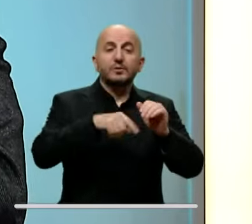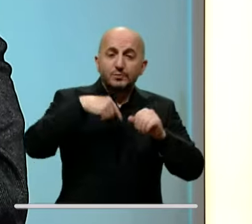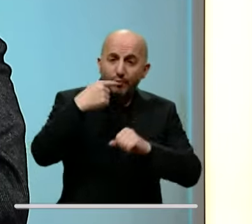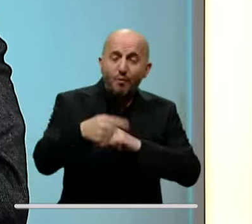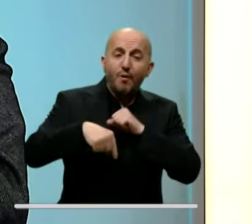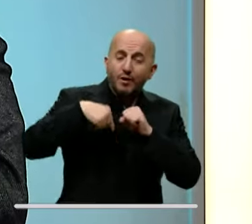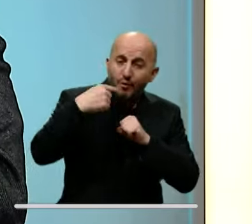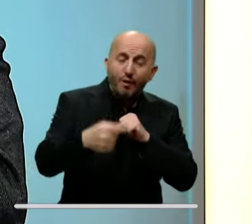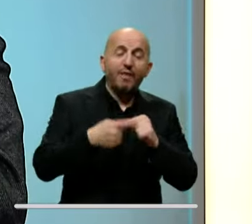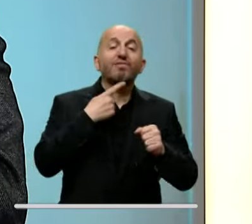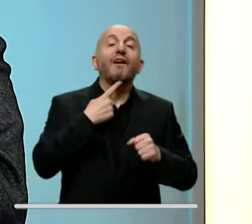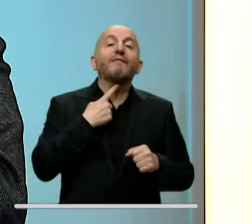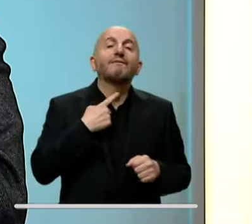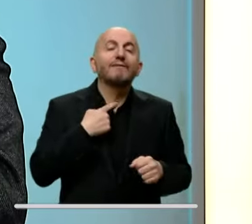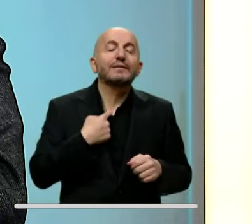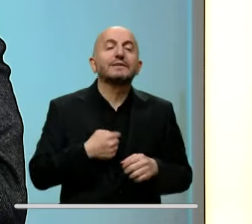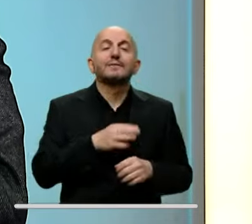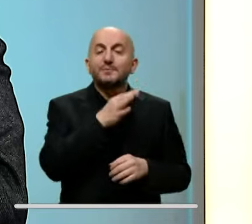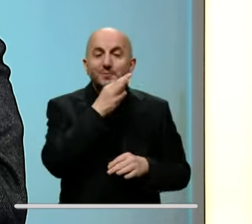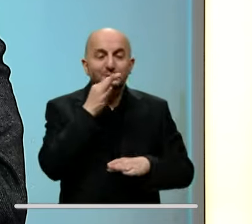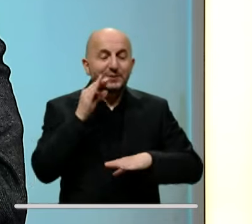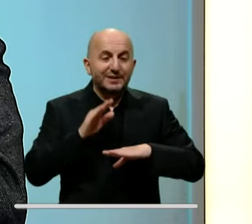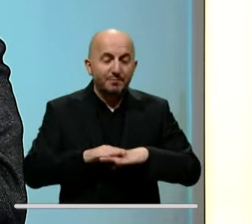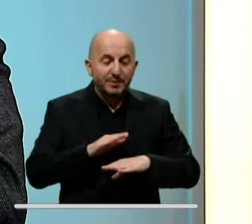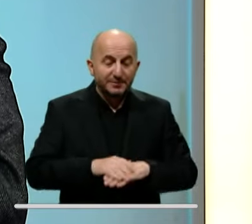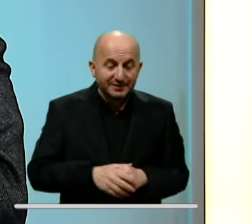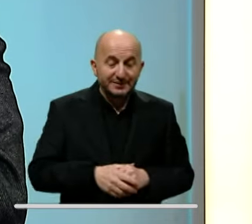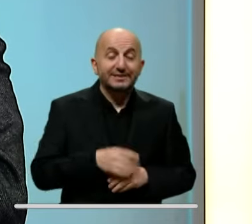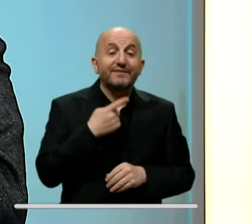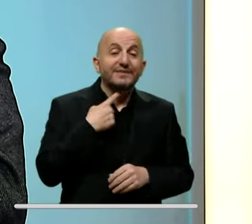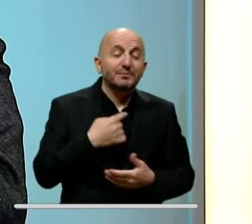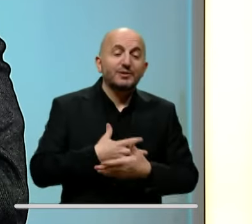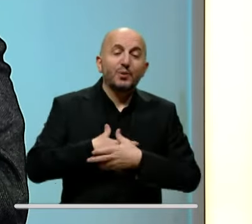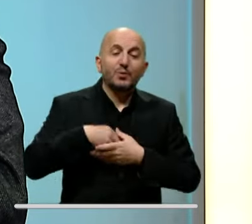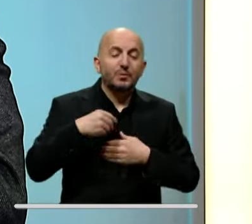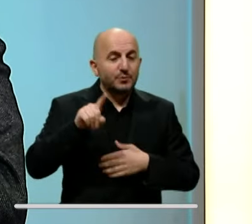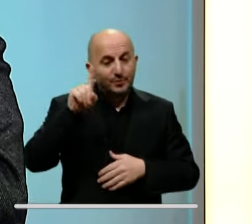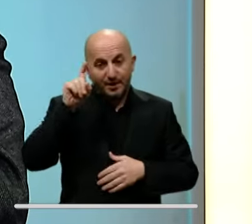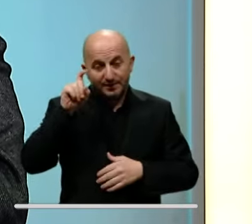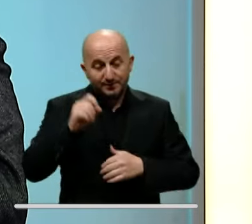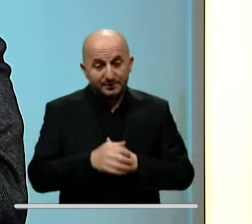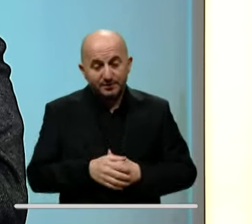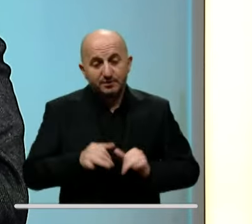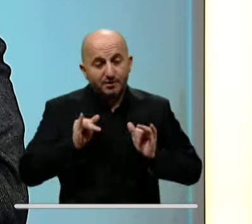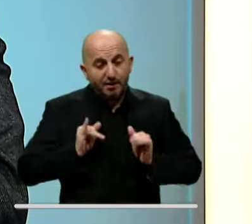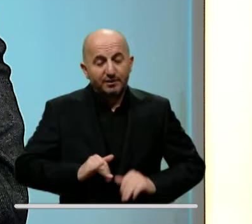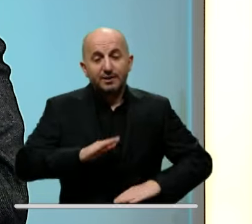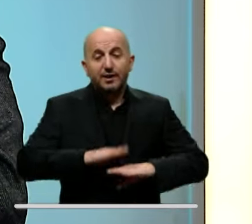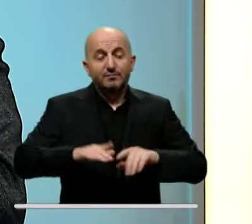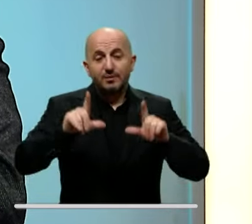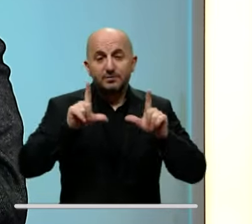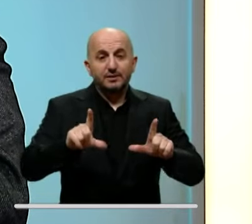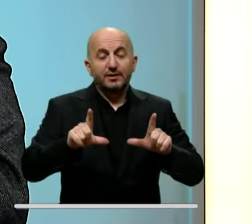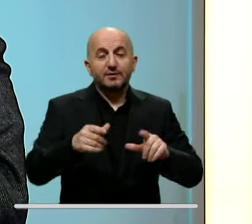söyleyerek nefsimizi mutmain kılmamız nefsimizi ruhumuzu aklımızı rahatlatmış gerekir